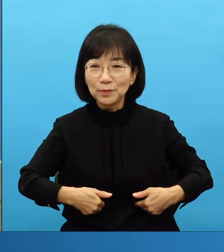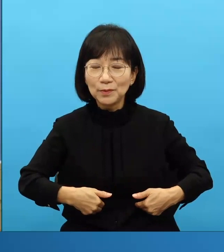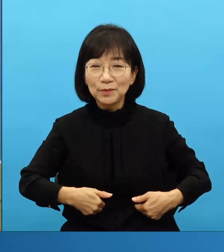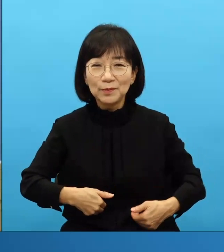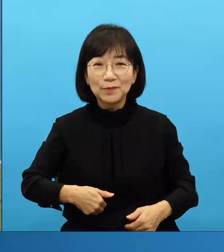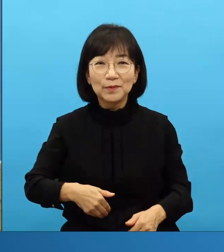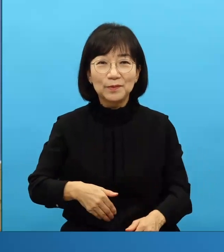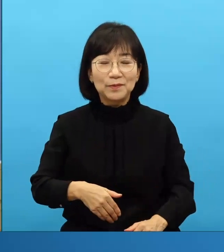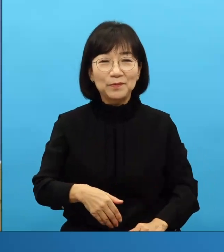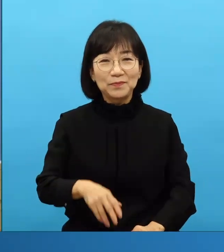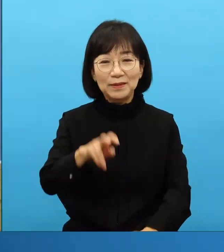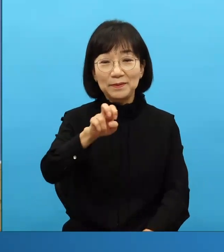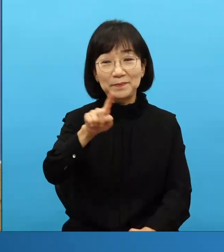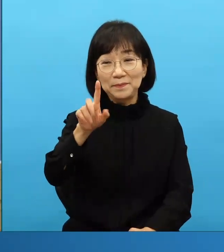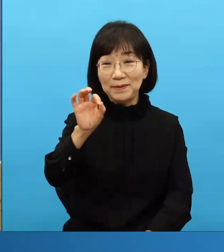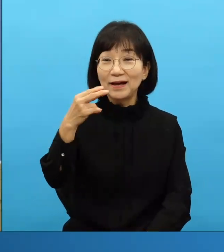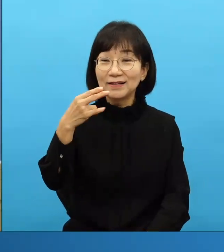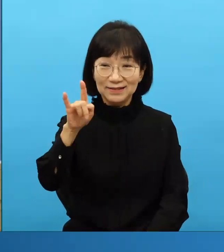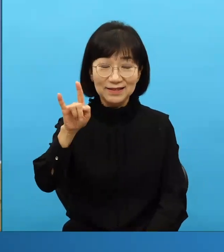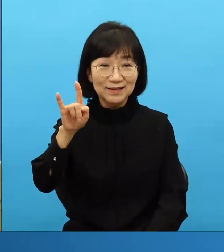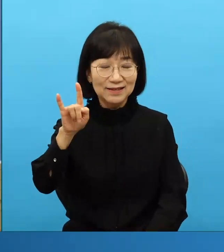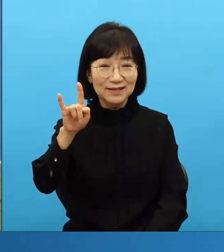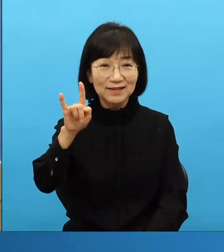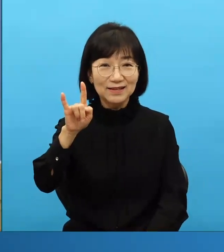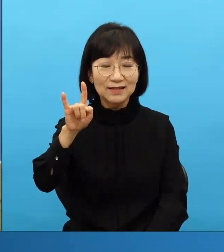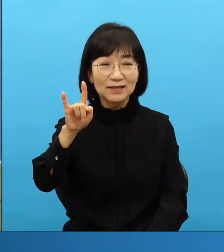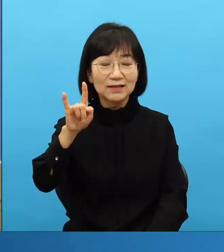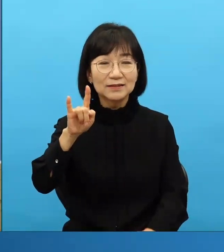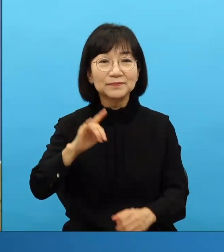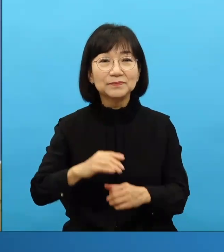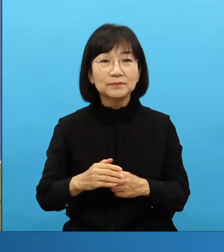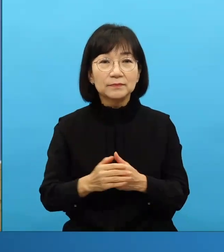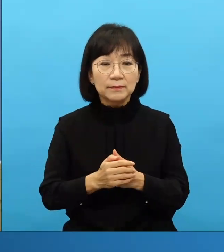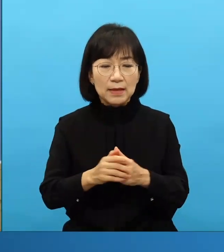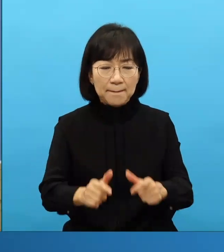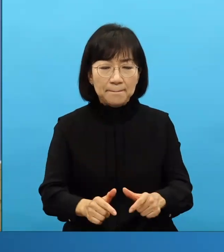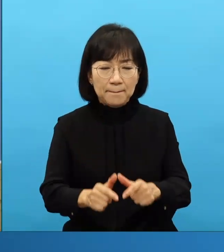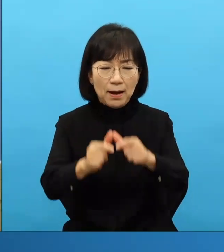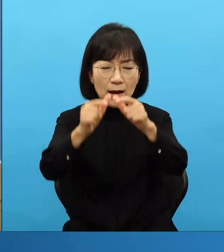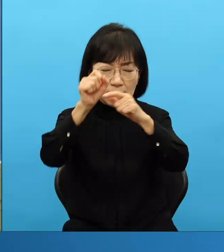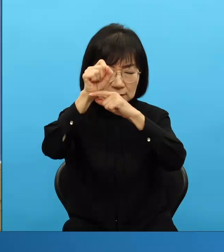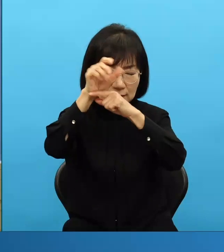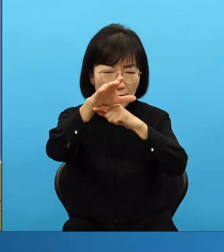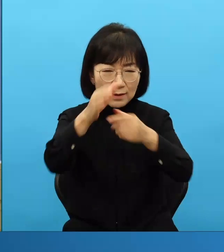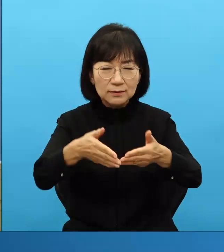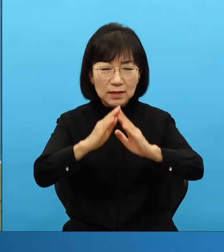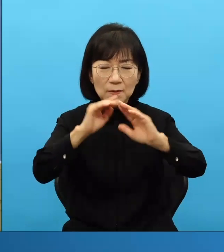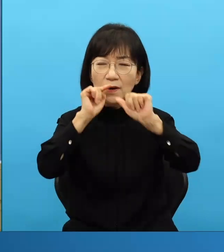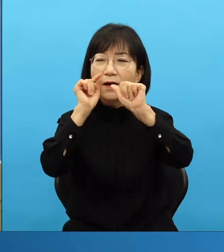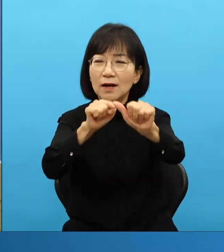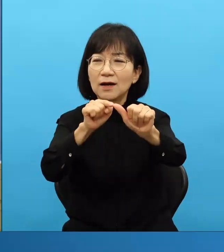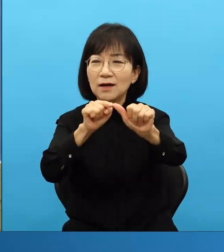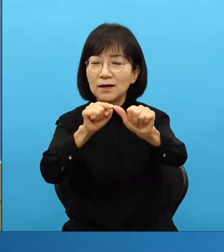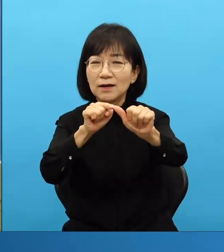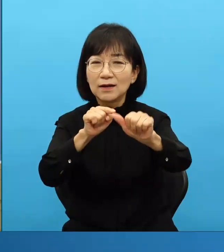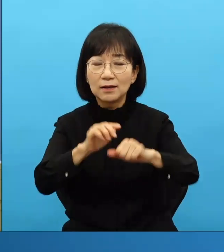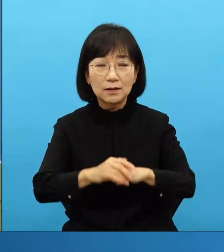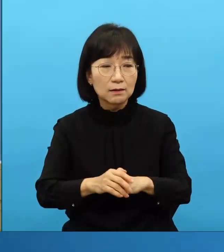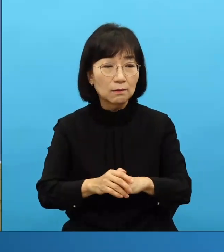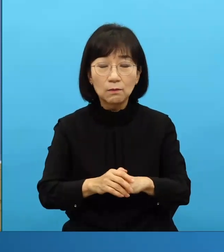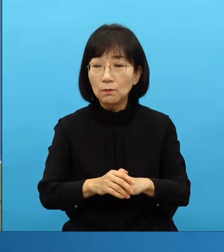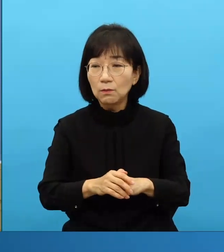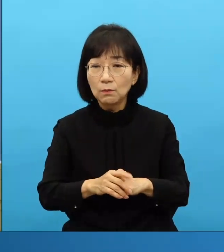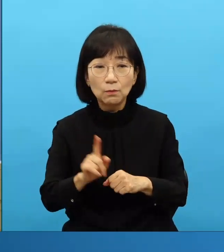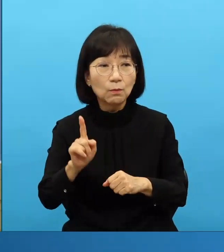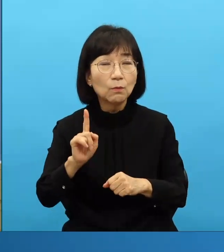파수꾼에게는 망대가 필요해요. Watchmen need a partisan. 그래서 망대를 세우라고 말씀하시는 거예요. And that's why he continues to say to 무엇으로 세울 establish 수 the 있느냐?